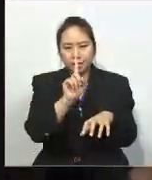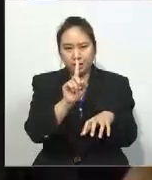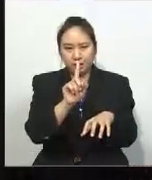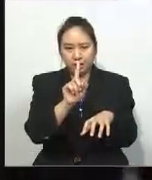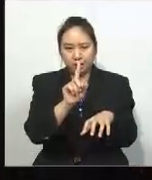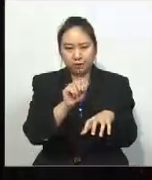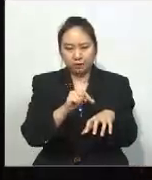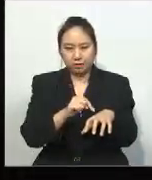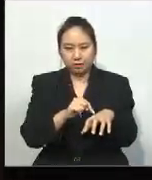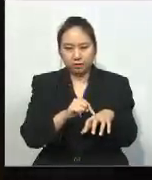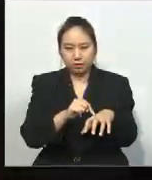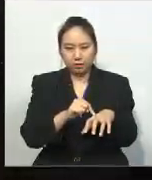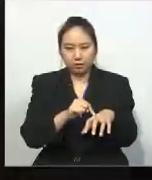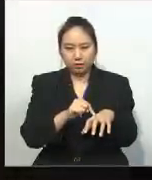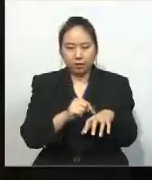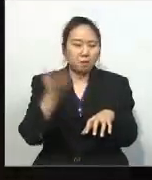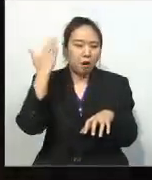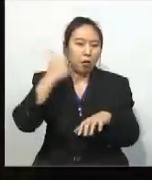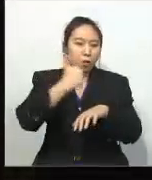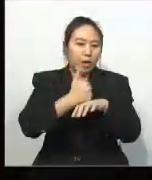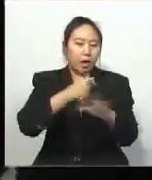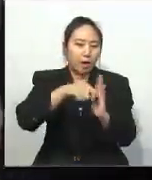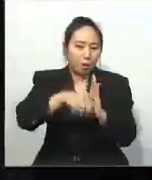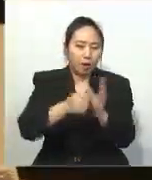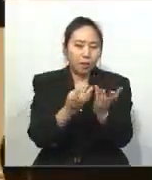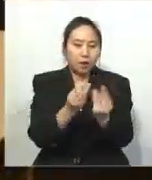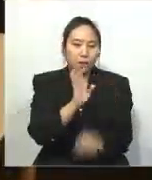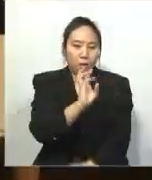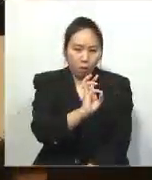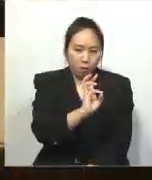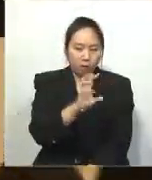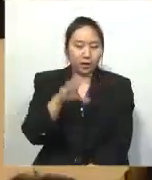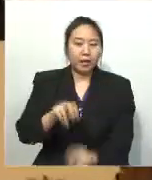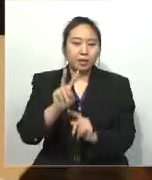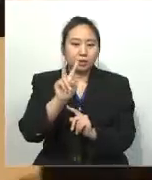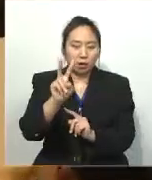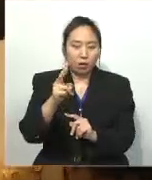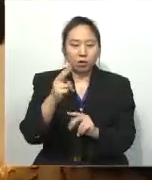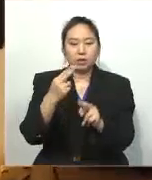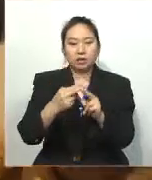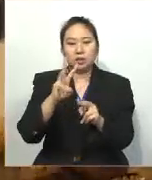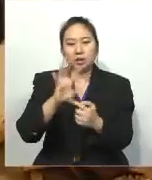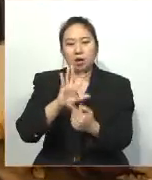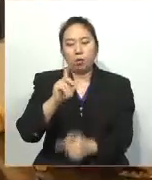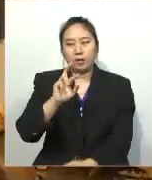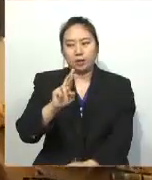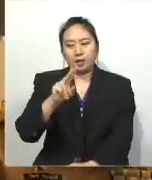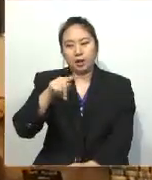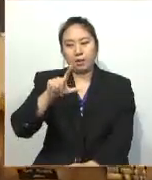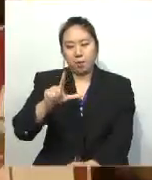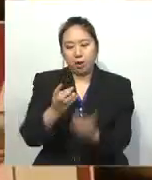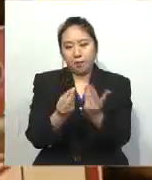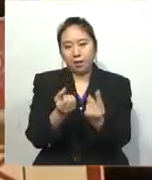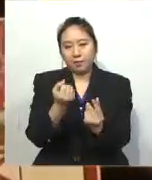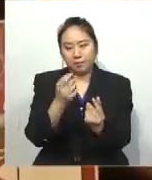ลืออดุลอดีตผู้ว่าของนครราชสีมาได้เบอร์6ค่ะส่วนเขต2นายวัชรพลโตมรศักดิ์ได้เบอร์18